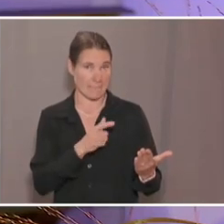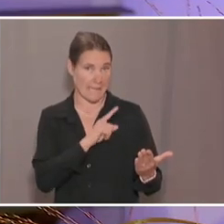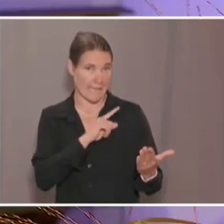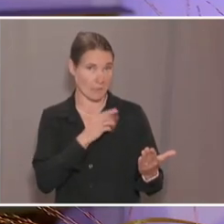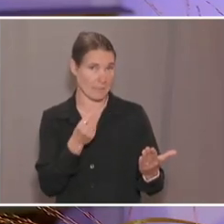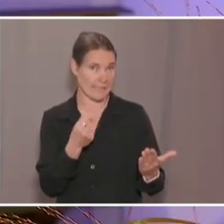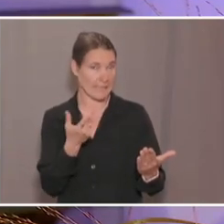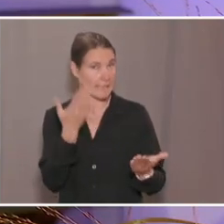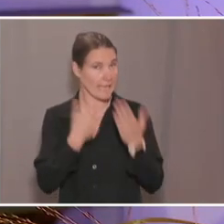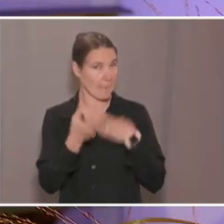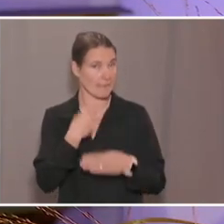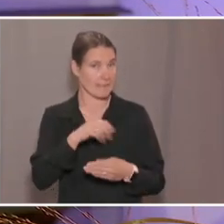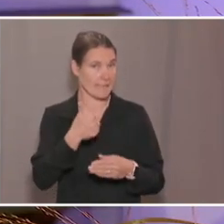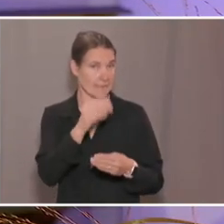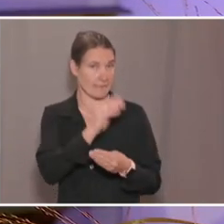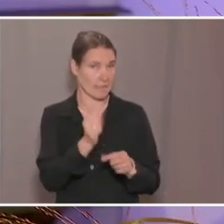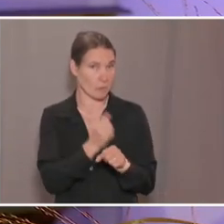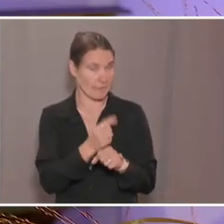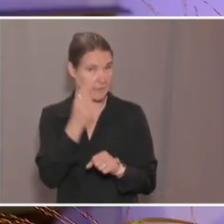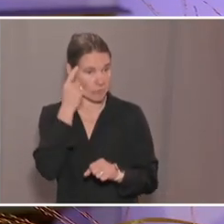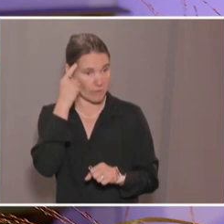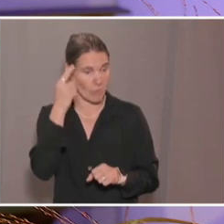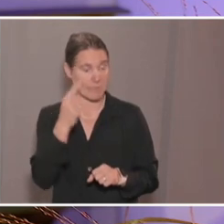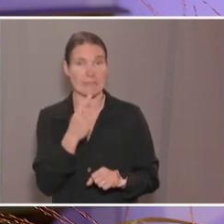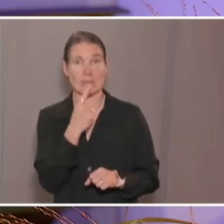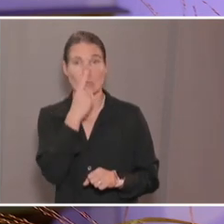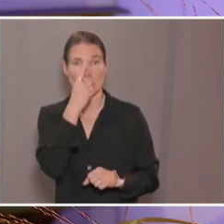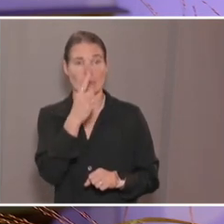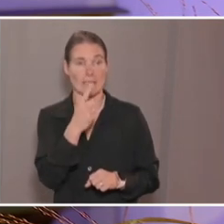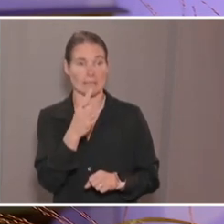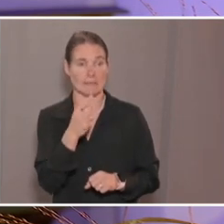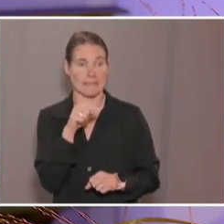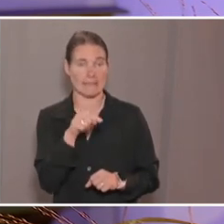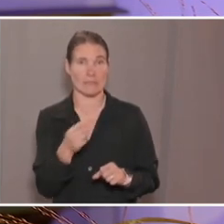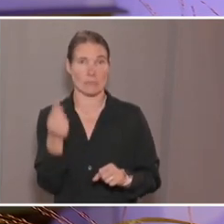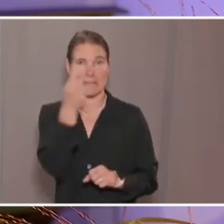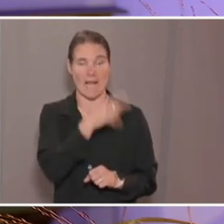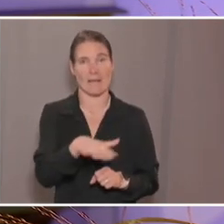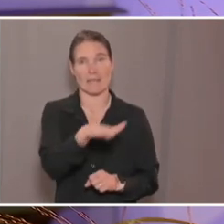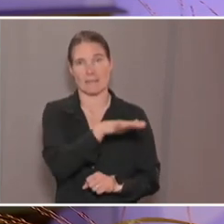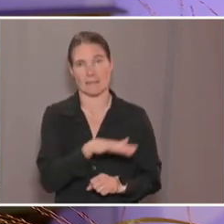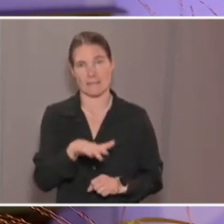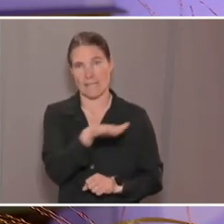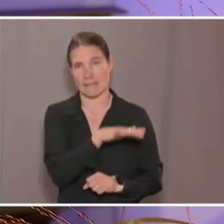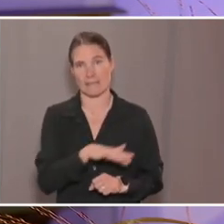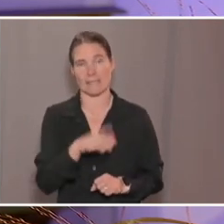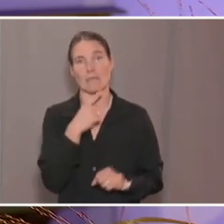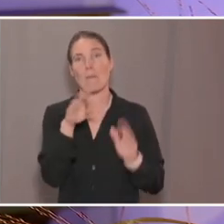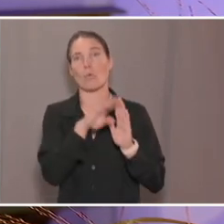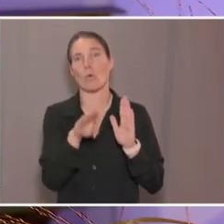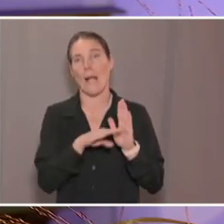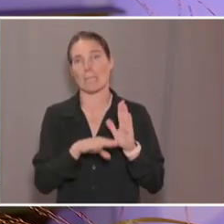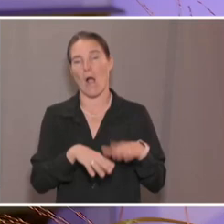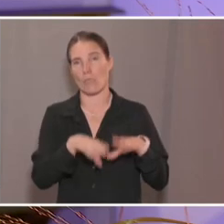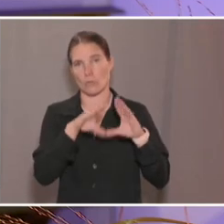sagen. Und durch Zufall, wie der Zufall wollte, war genau in dem Jahr das Land so schlau, ein Infrastrukturprogramm